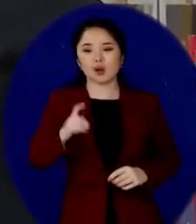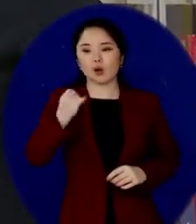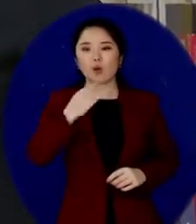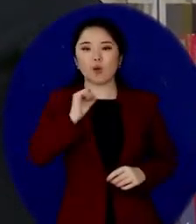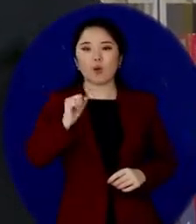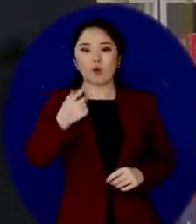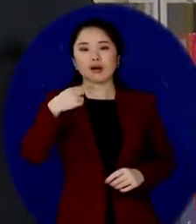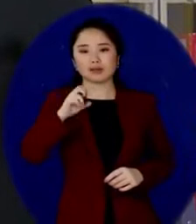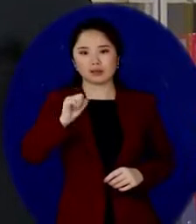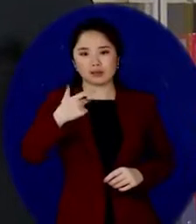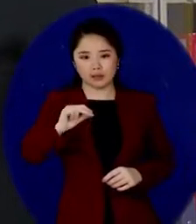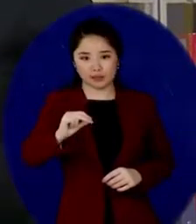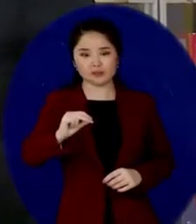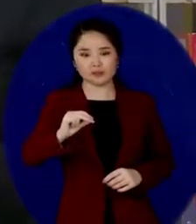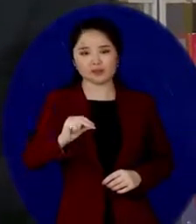хуваагдагч